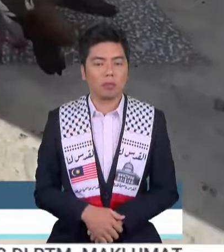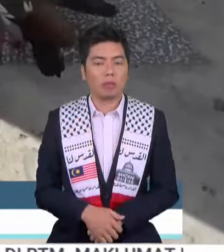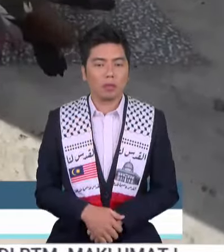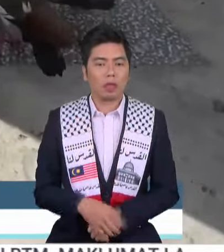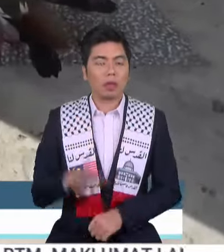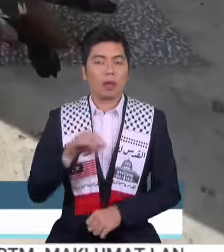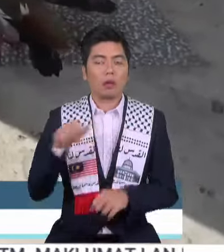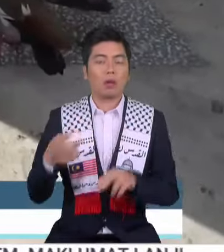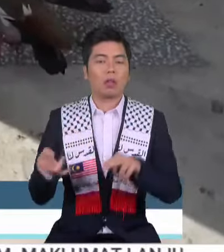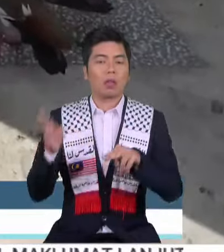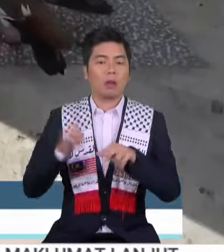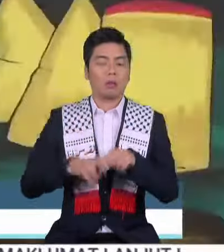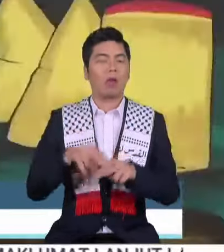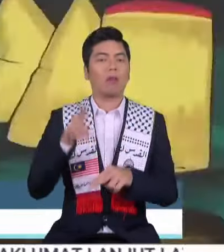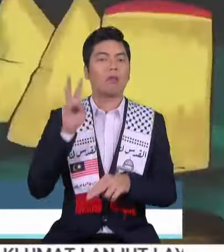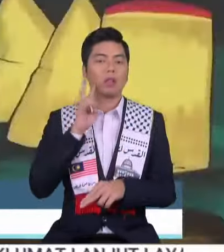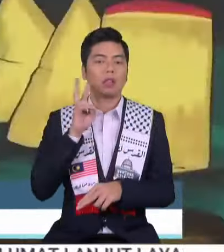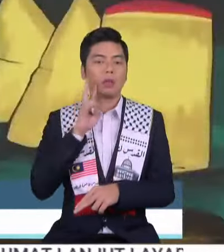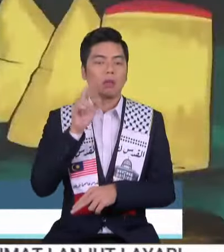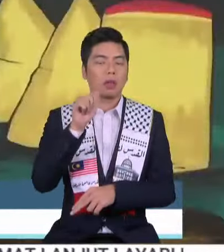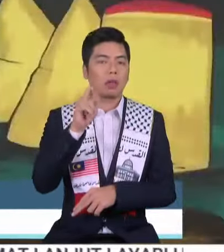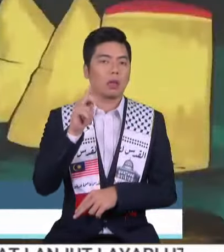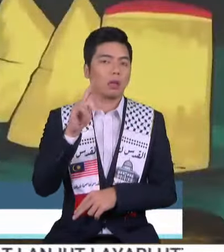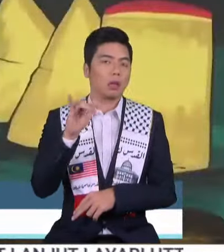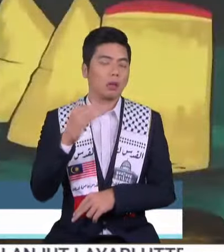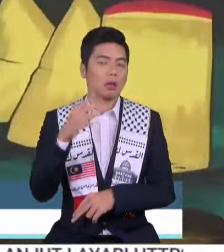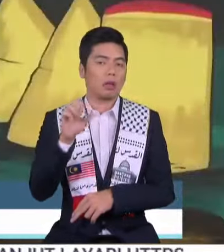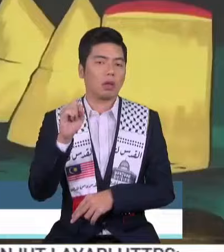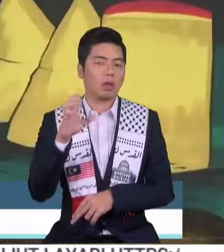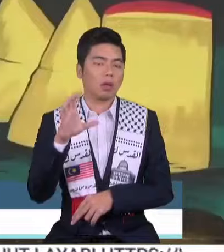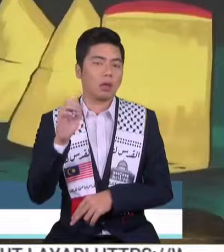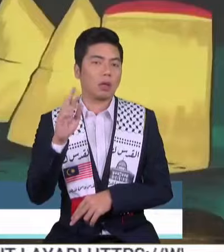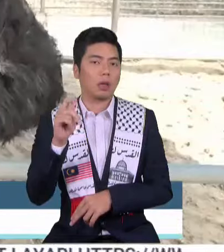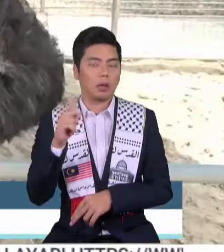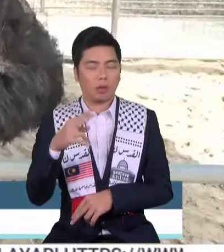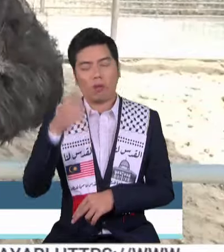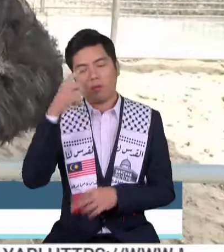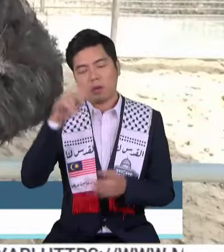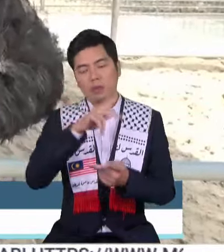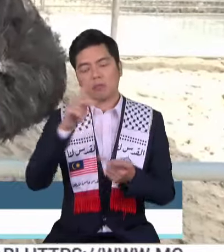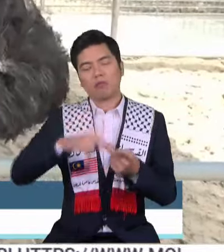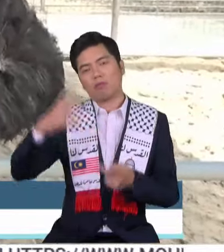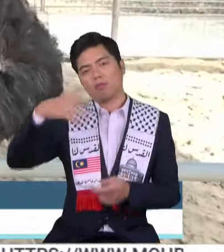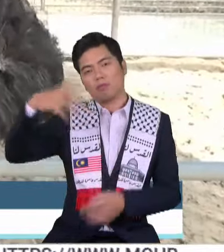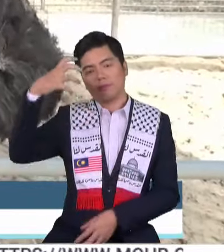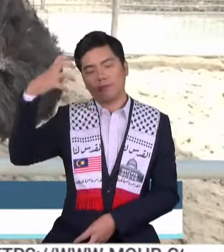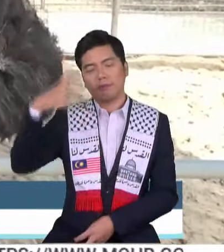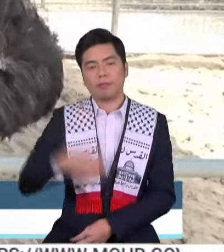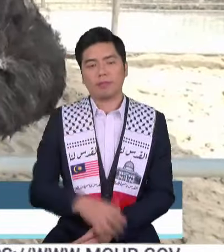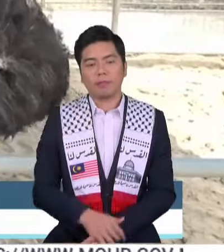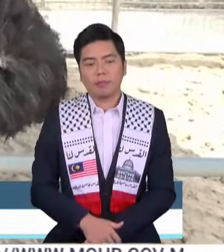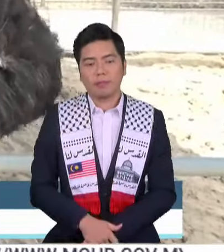vitamin anti-stress supaya dia boleh sesuai dengan keadaan panas.